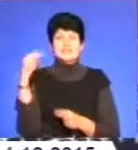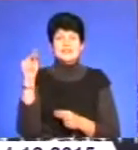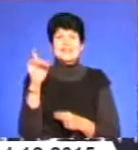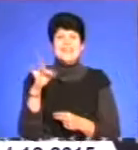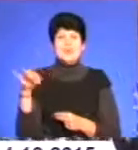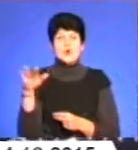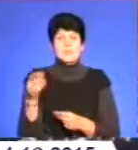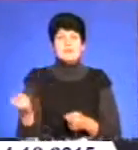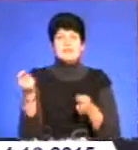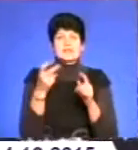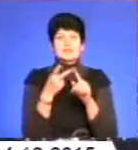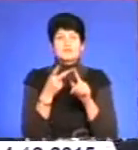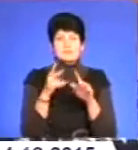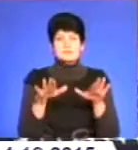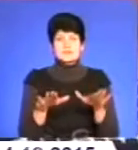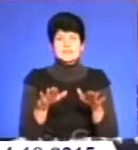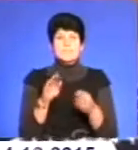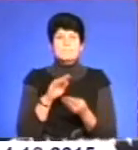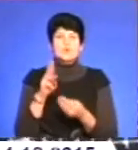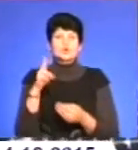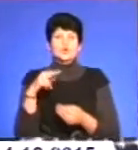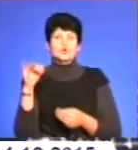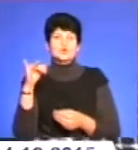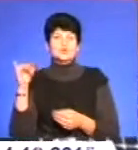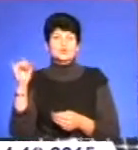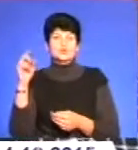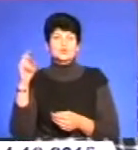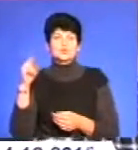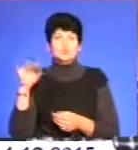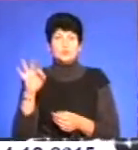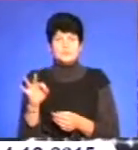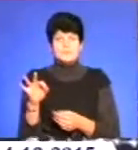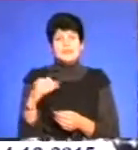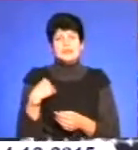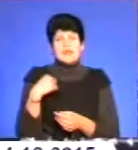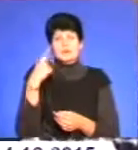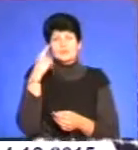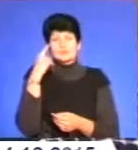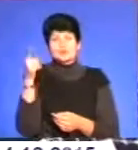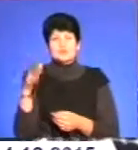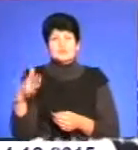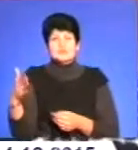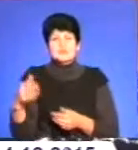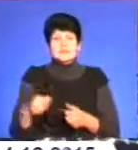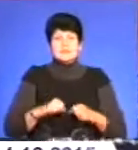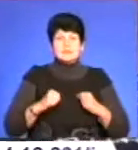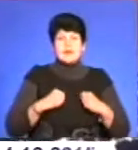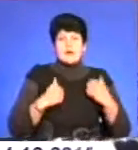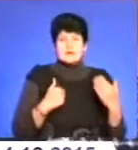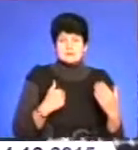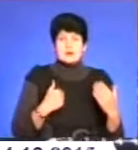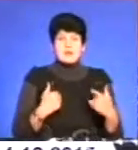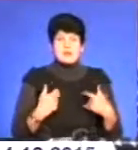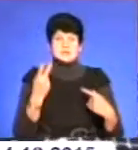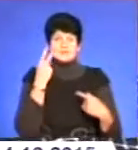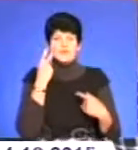Європи, привезла друге місце по дзюдо. І я думаю, що з цієї сторони він докладає зусиль, а ми